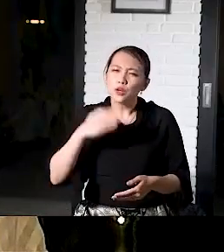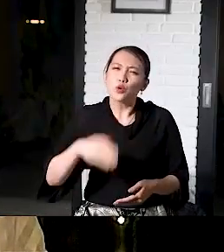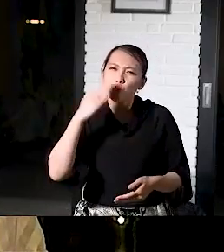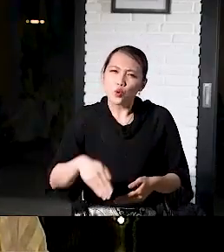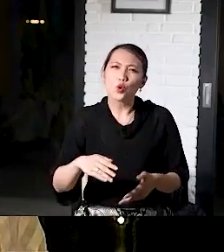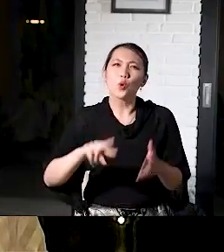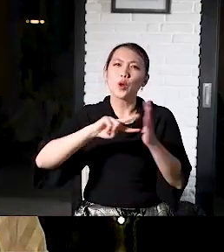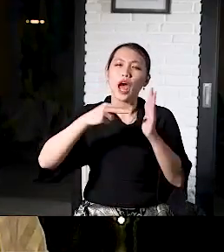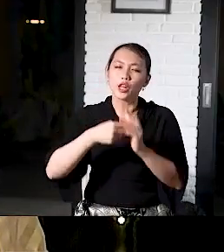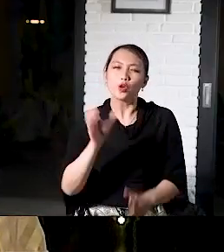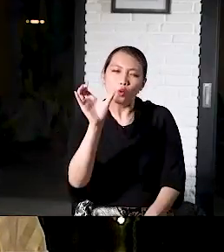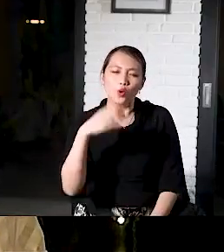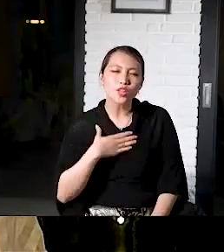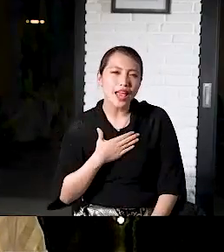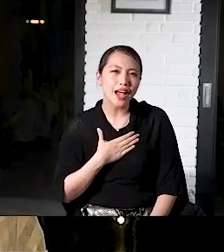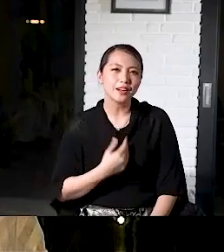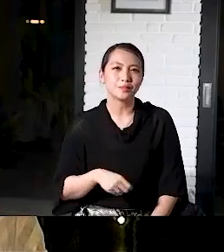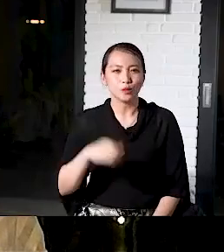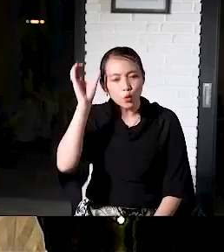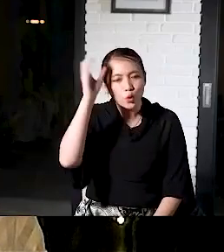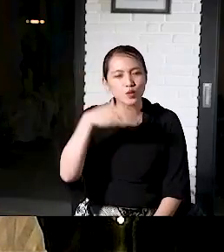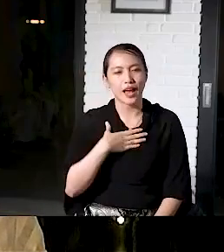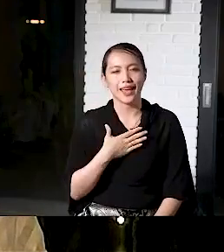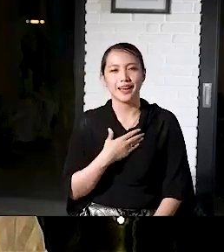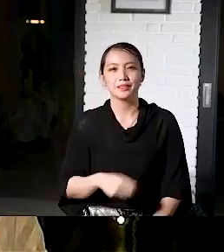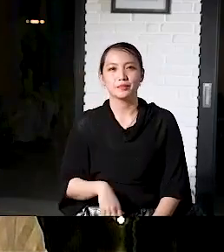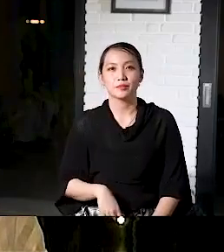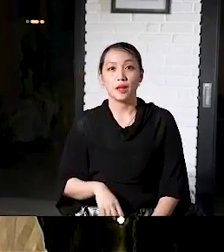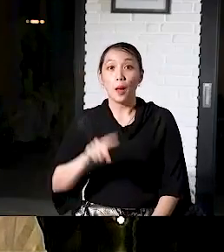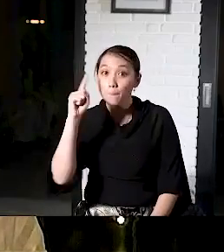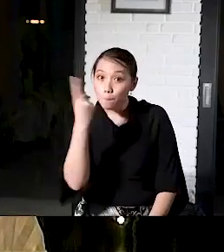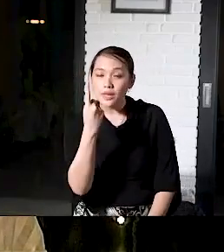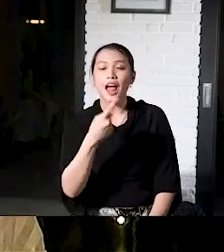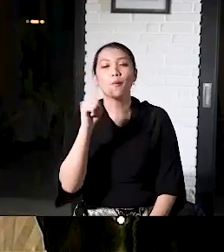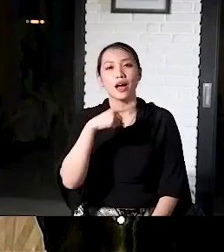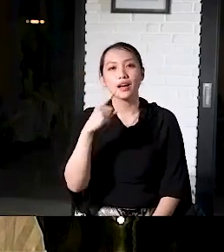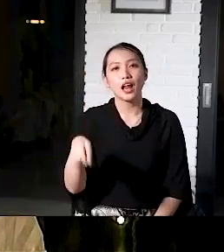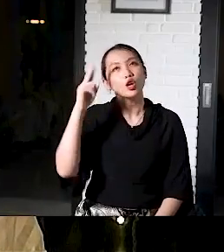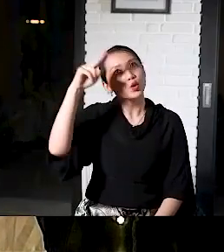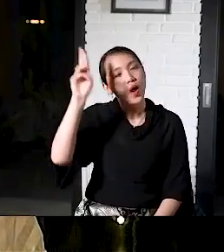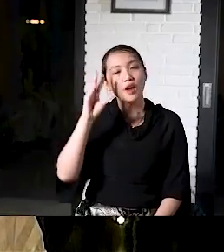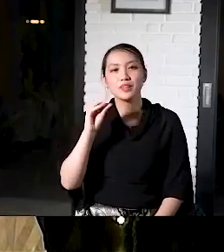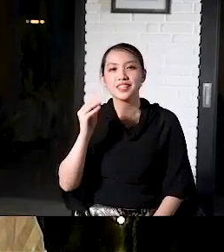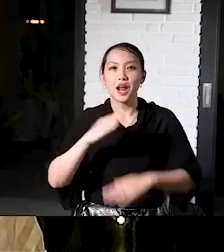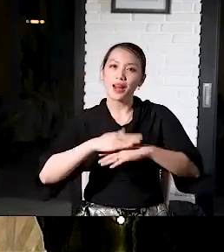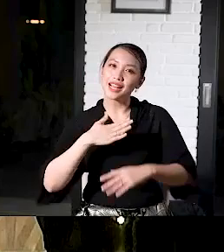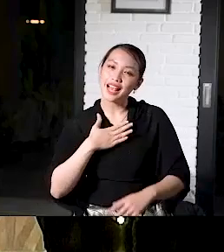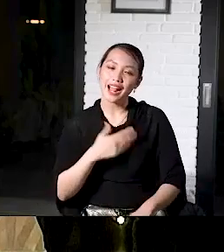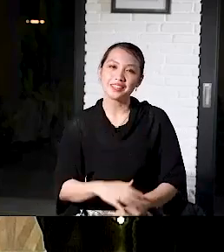dapat adalah pertama kali Tuhan berbicara kepada saya. Hanya Kau ini saya nyanyikan